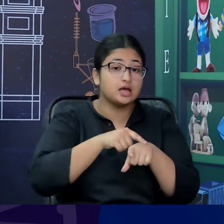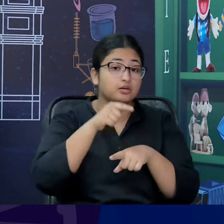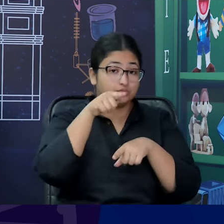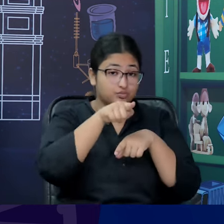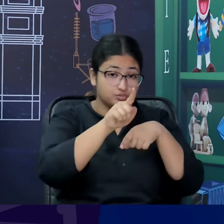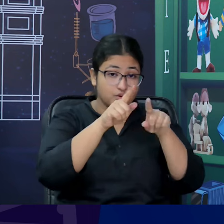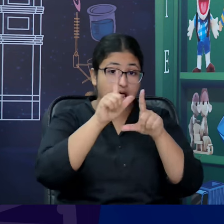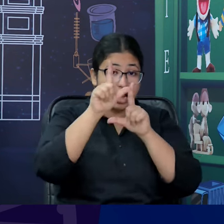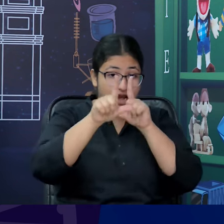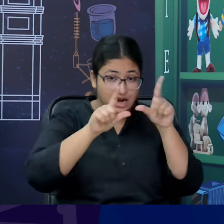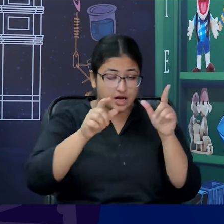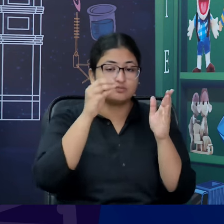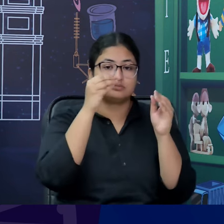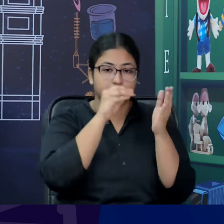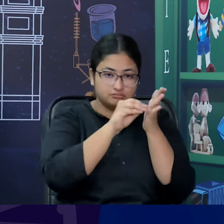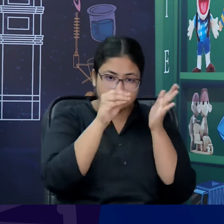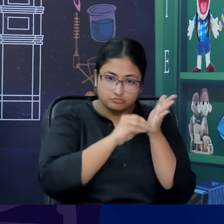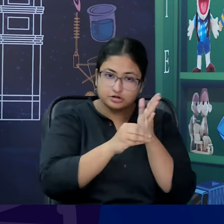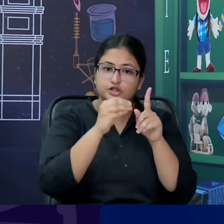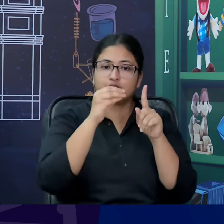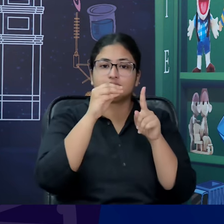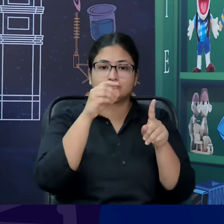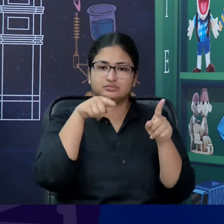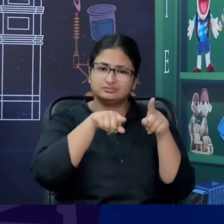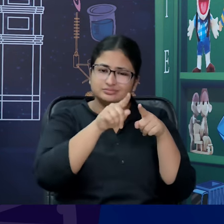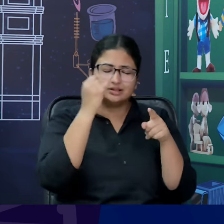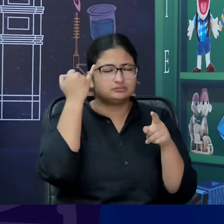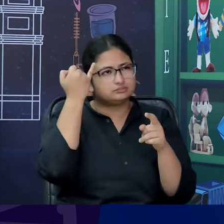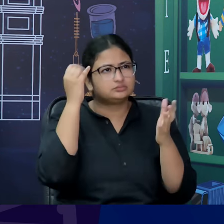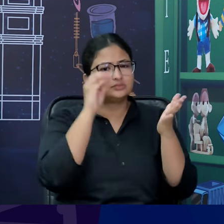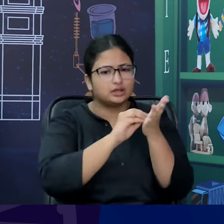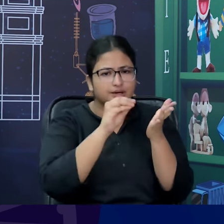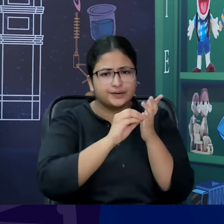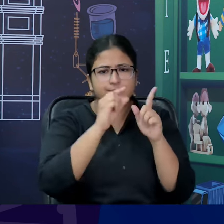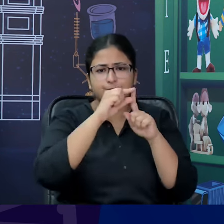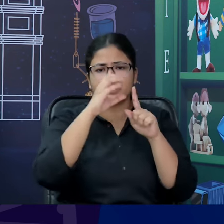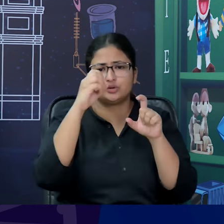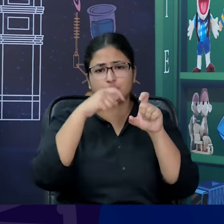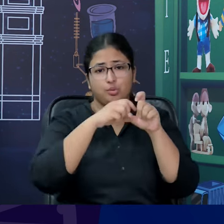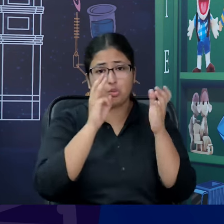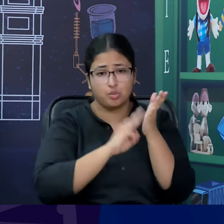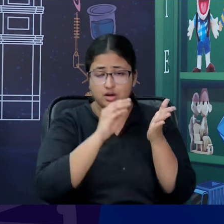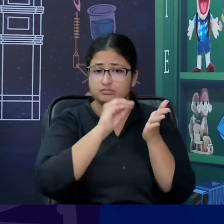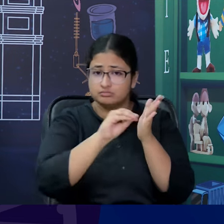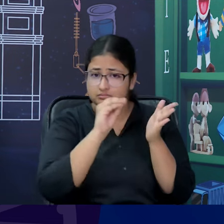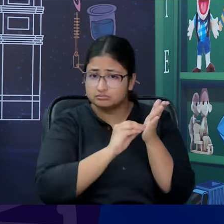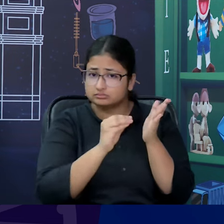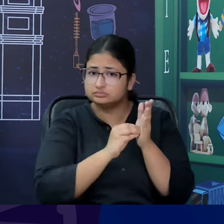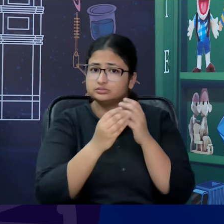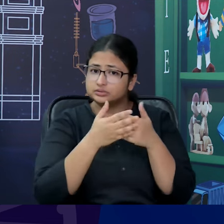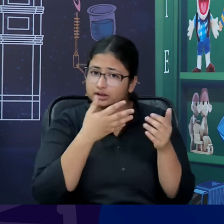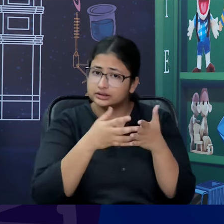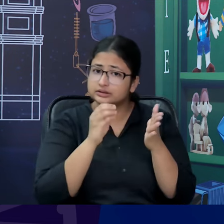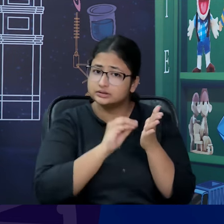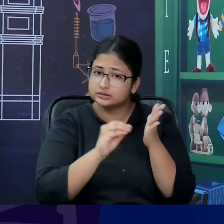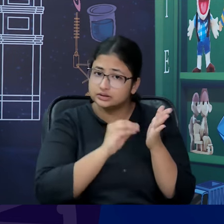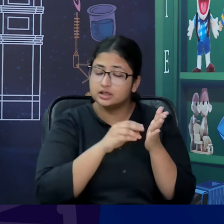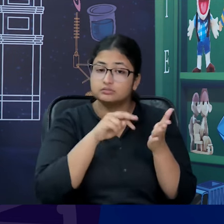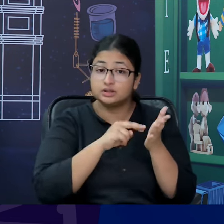कृति लिखें कविता लिखें सुनाएं भाषण में बोले कुछ भी बोले शब्दों का चयन सही करें कि हम हमें हंसी का पात्र ना बनना